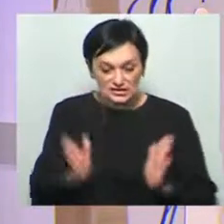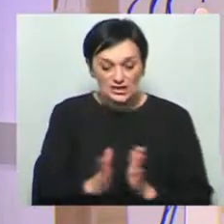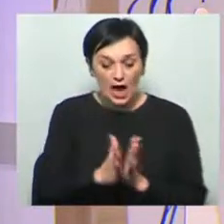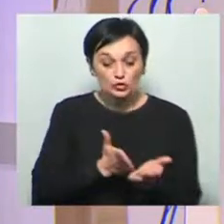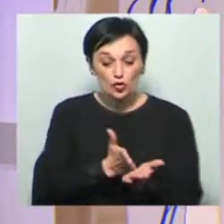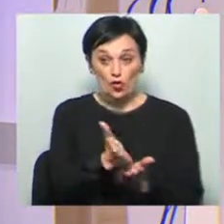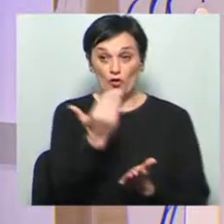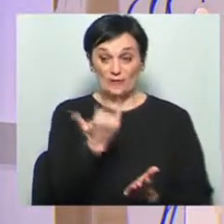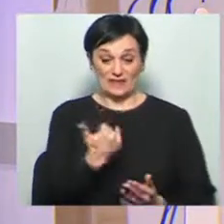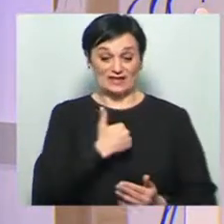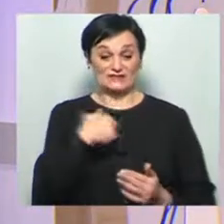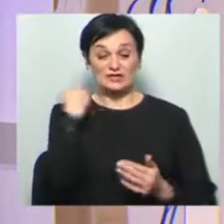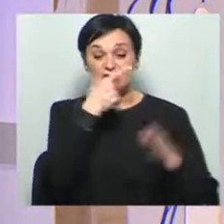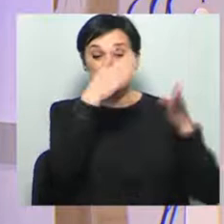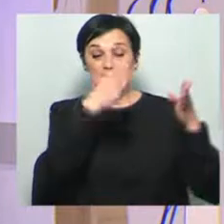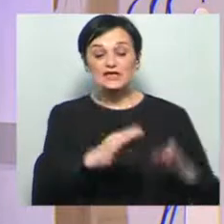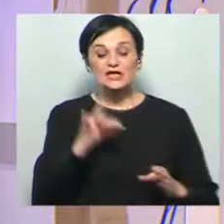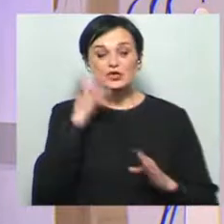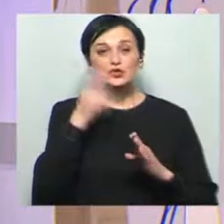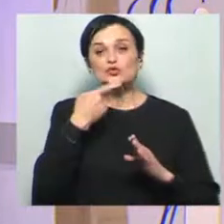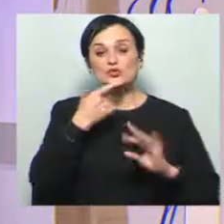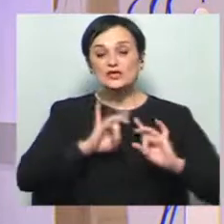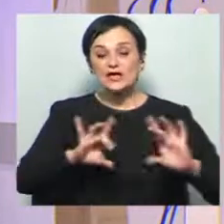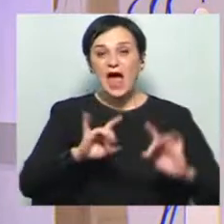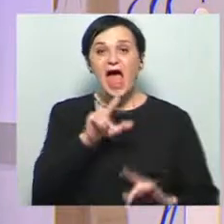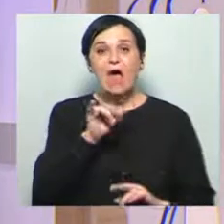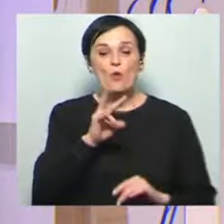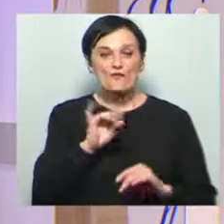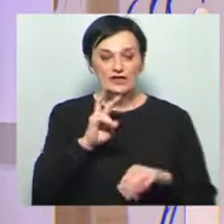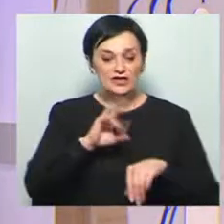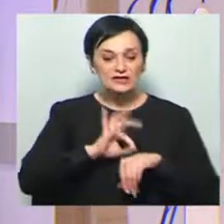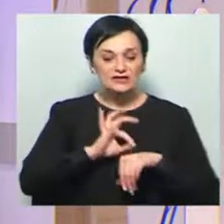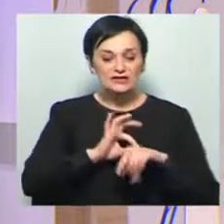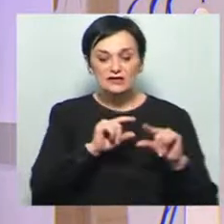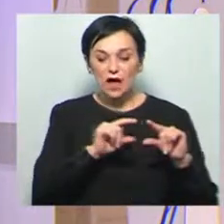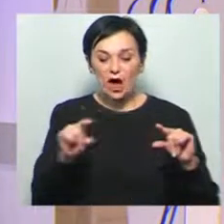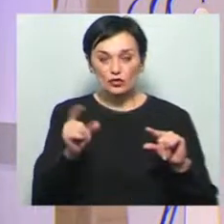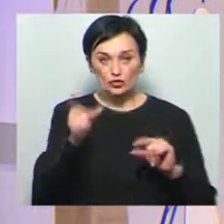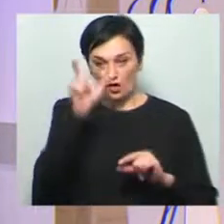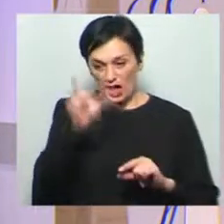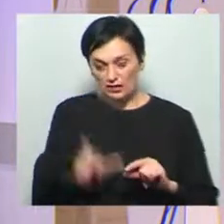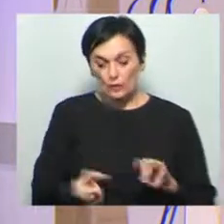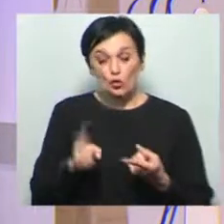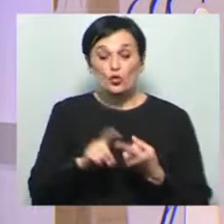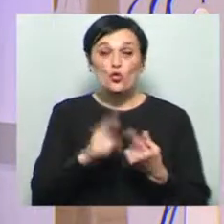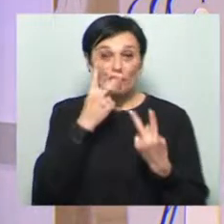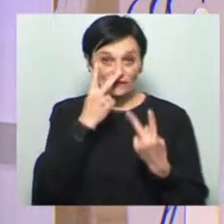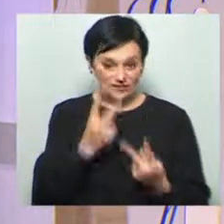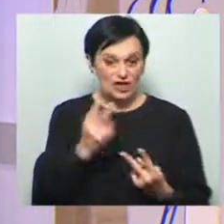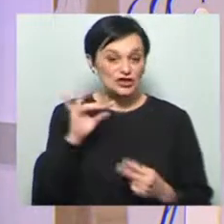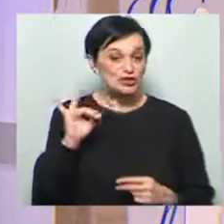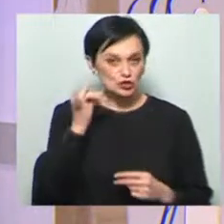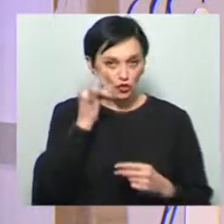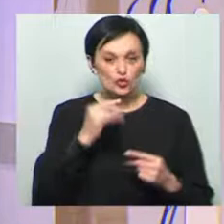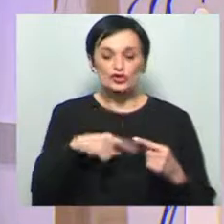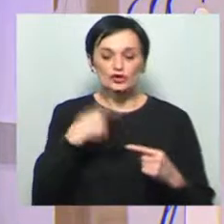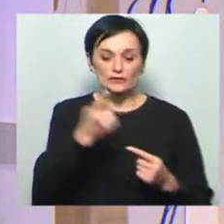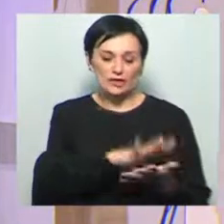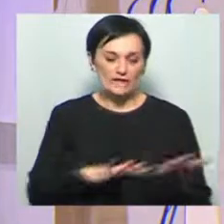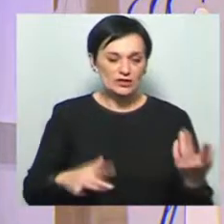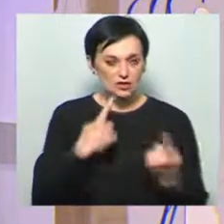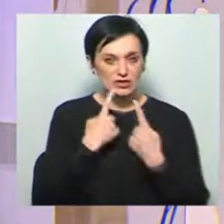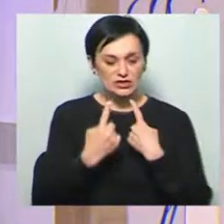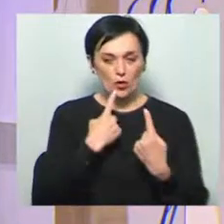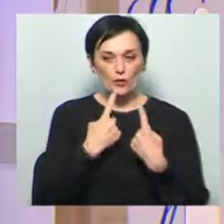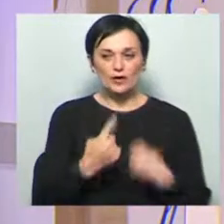რომელიც დღეს ჩვენ გვინდა გაგიზიაროთ, სწორედ ჰემოფილის დიაგნოზის მქონე ადამიანს უკავშირდება. ნახოთ ეს ისტორია და შემდეგ გავაგრძელოთ